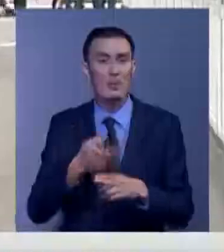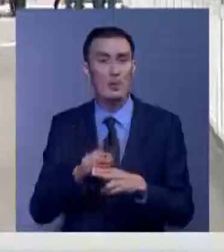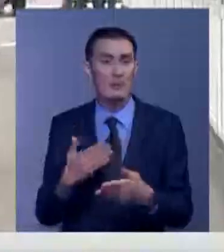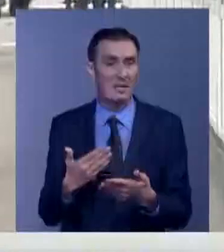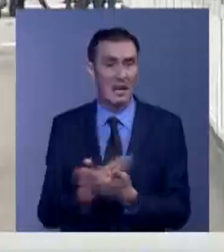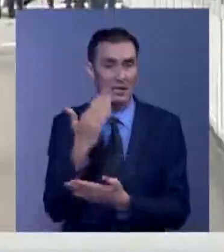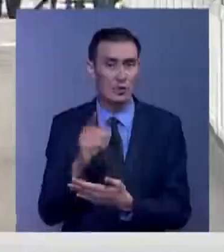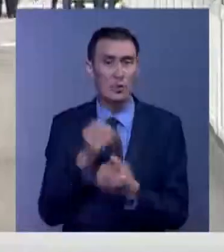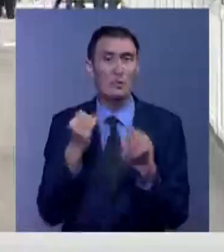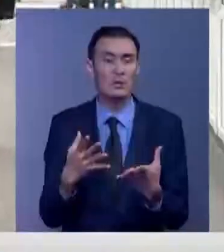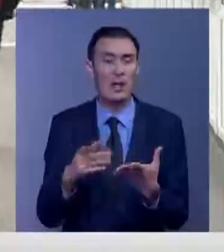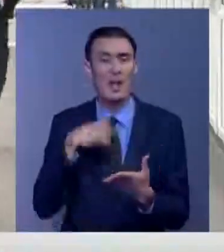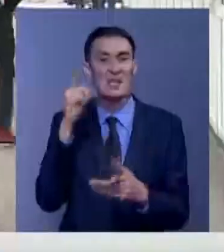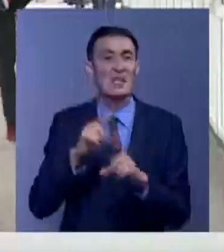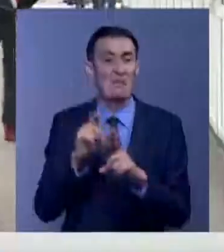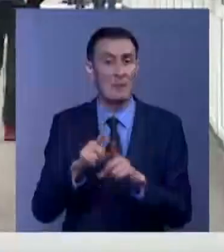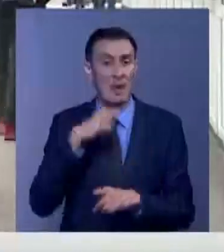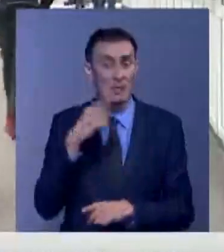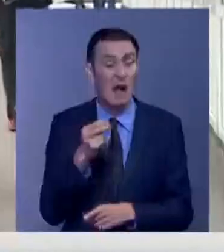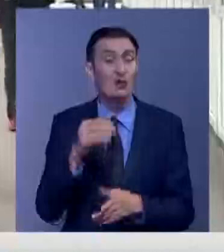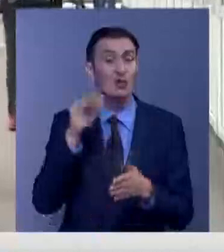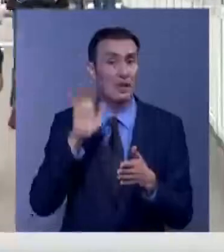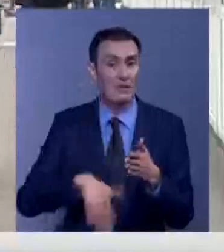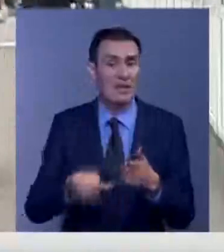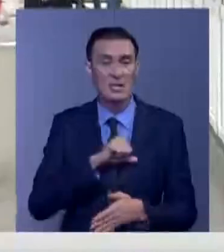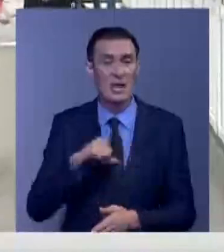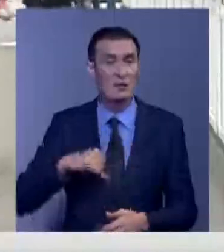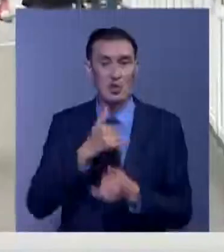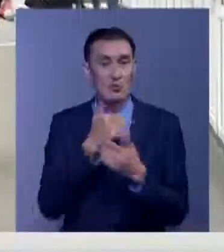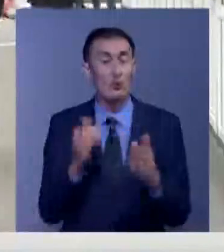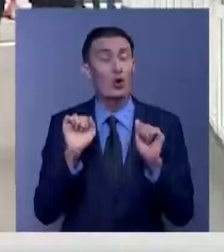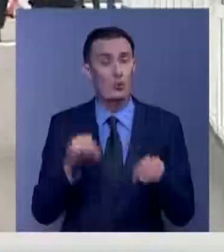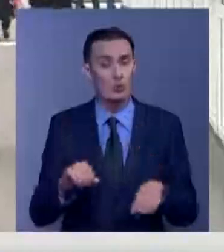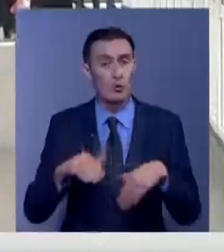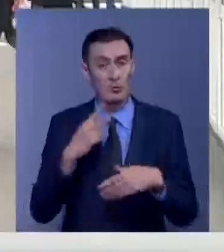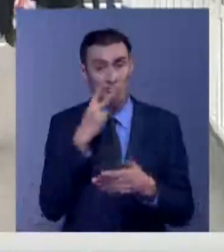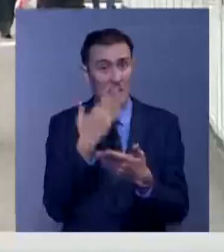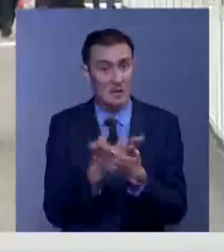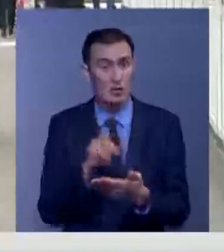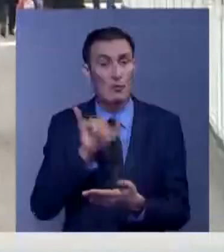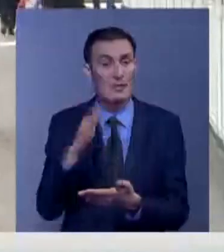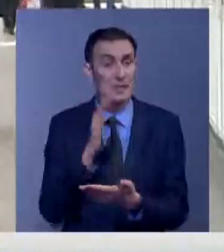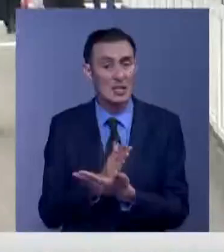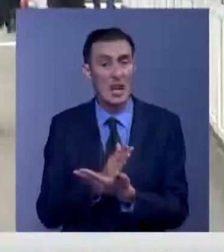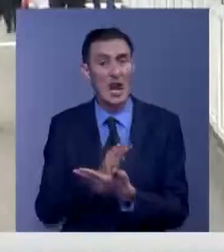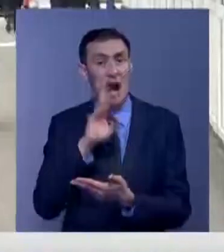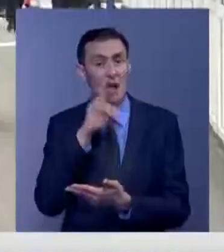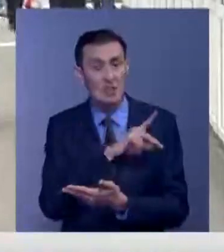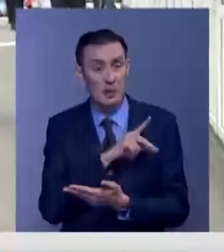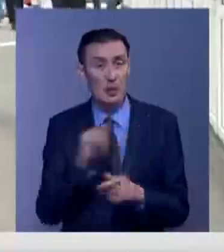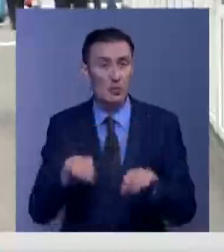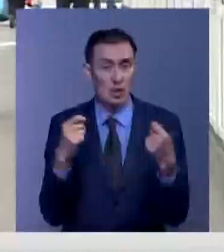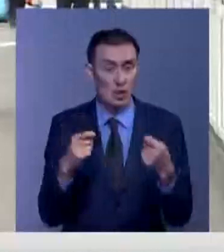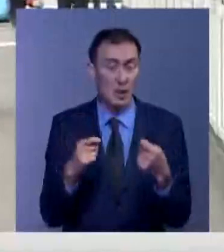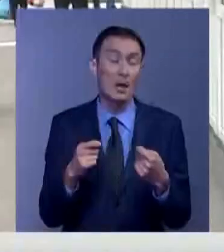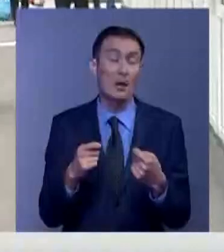чтобы ничего не было голословно. Но штрафовать они не могут. Они могут подойти и сказать, вот у вас такие-то ошибки, их нужно устранить. Но,